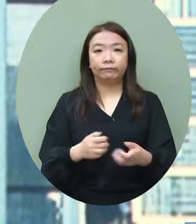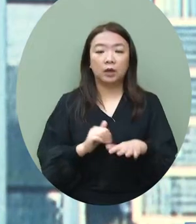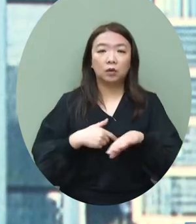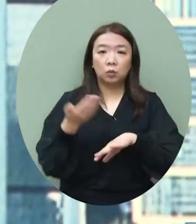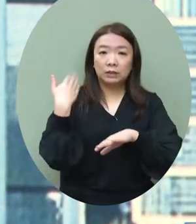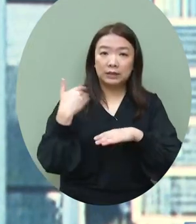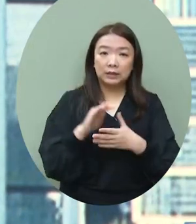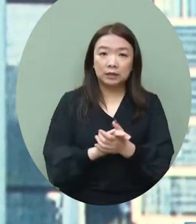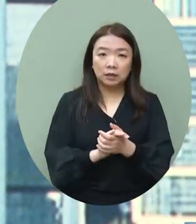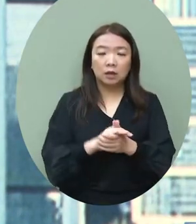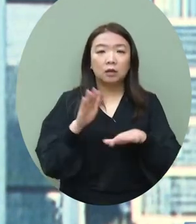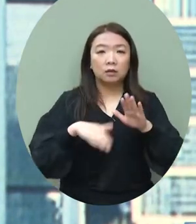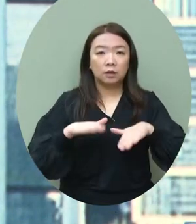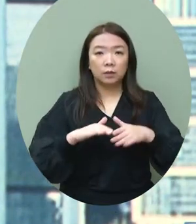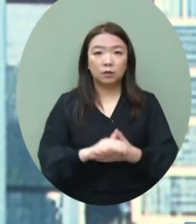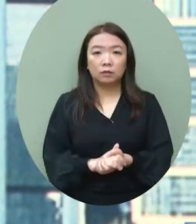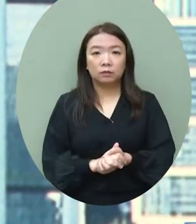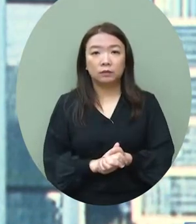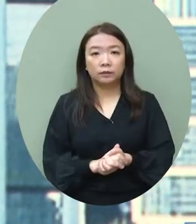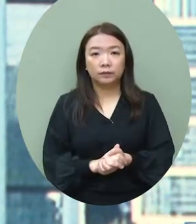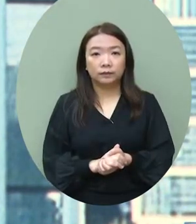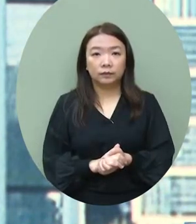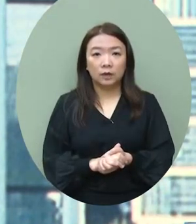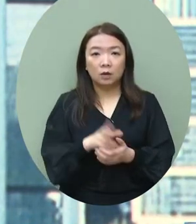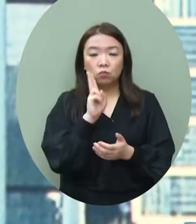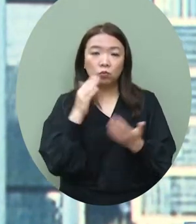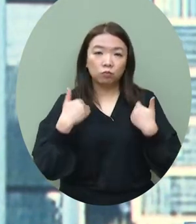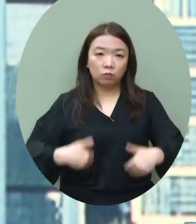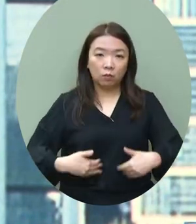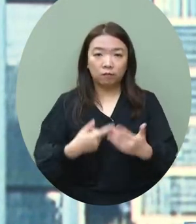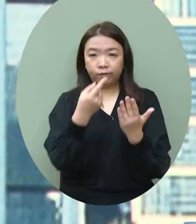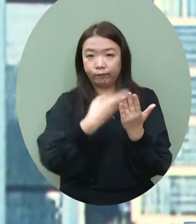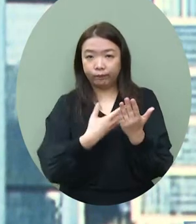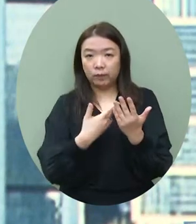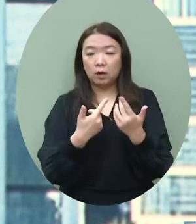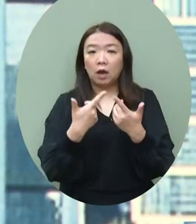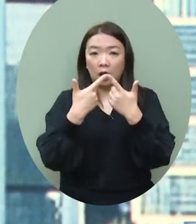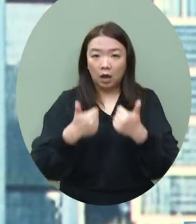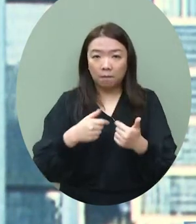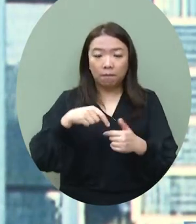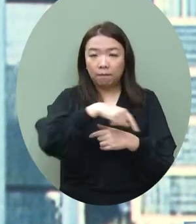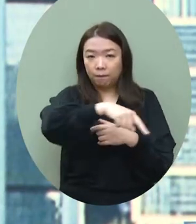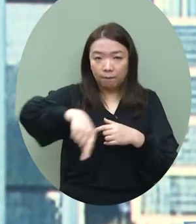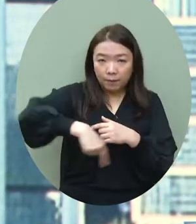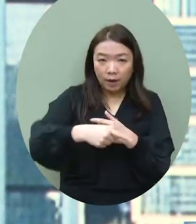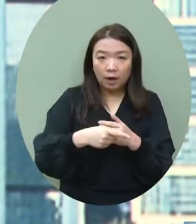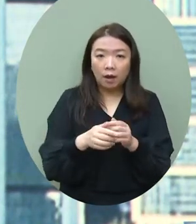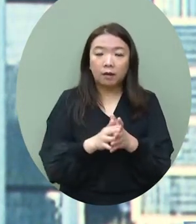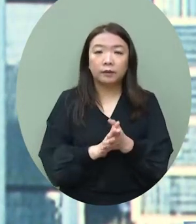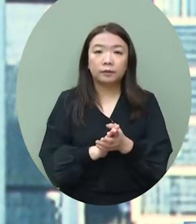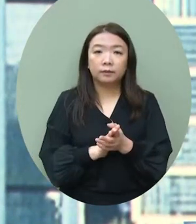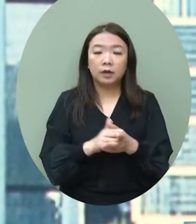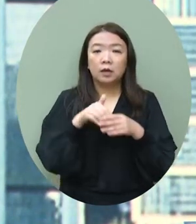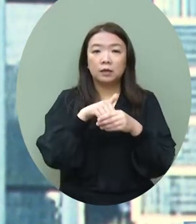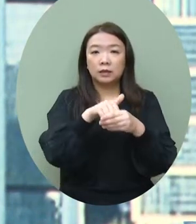以前做嘅亦都係差唔多。咁只要合資格嘅處所嘅營運人士咧係提出申